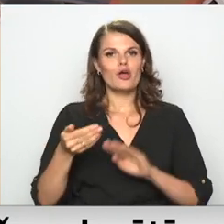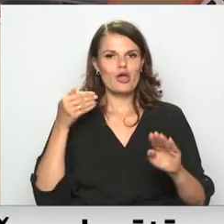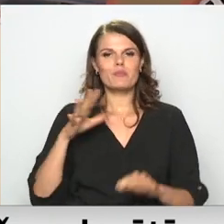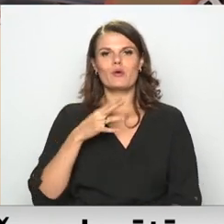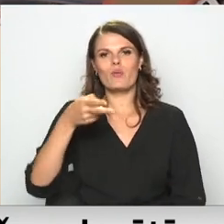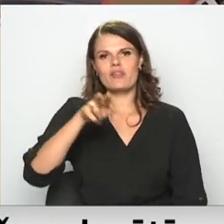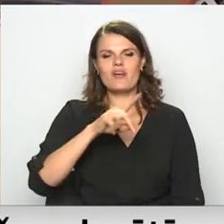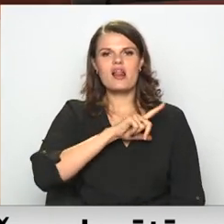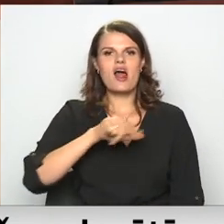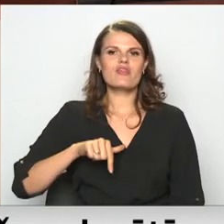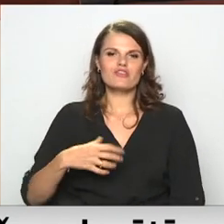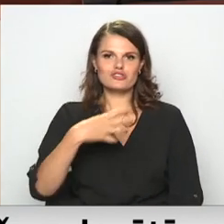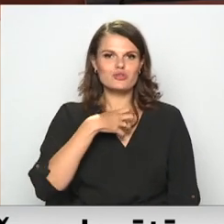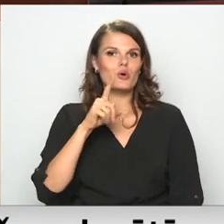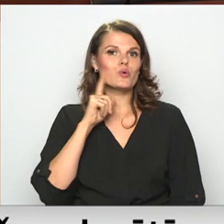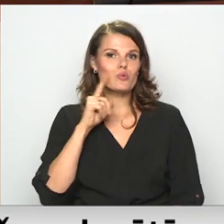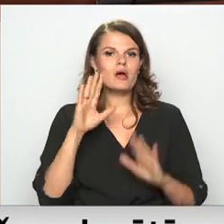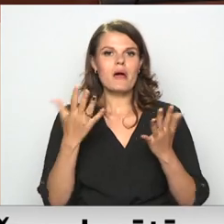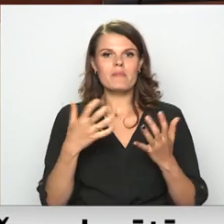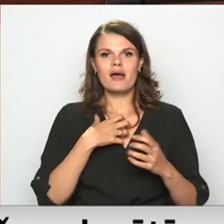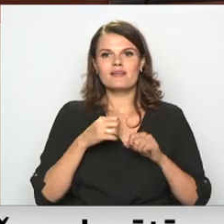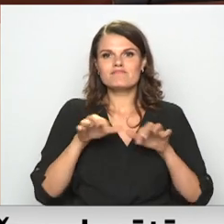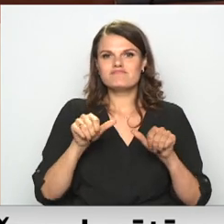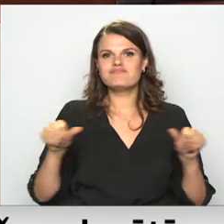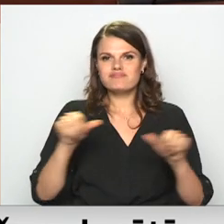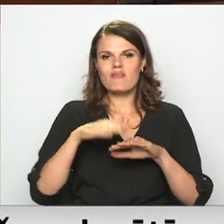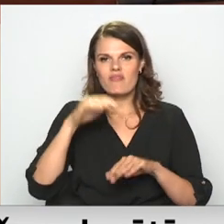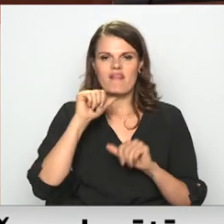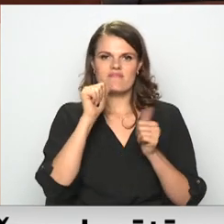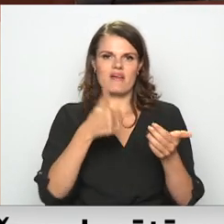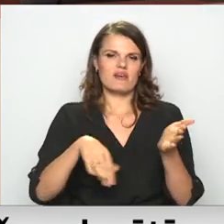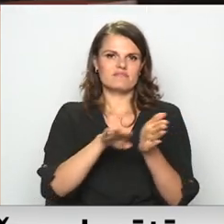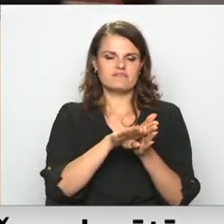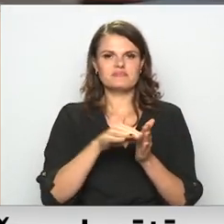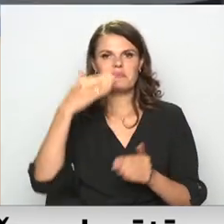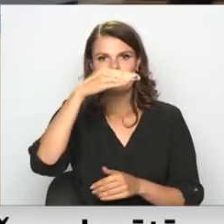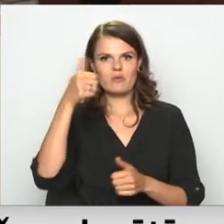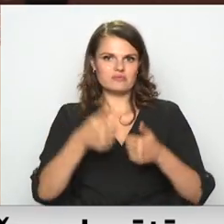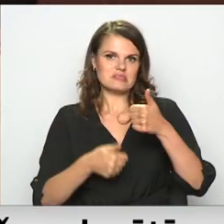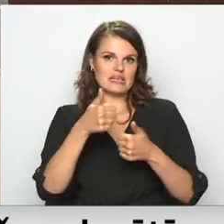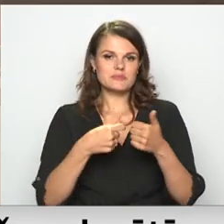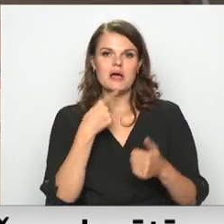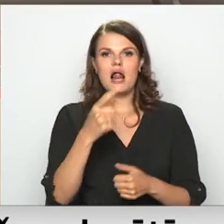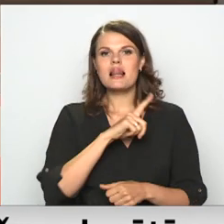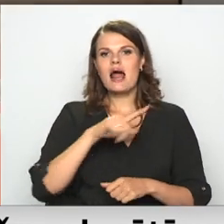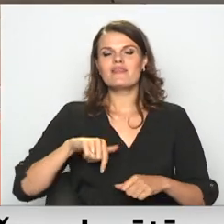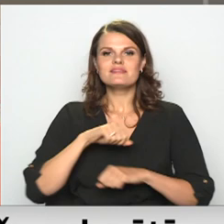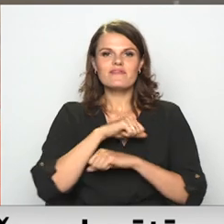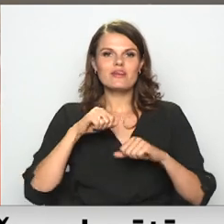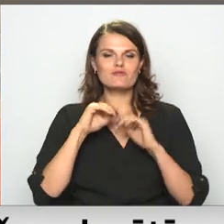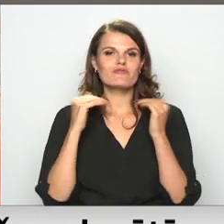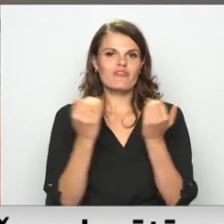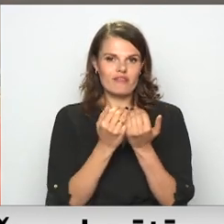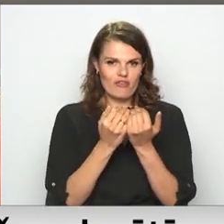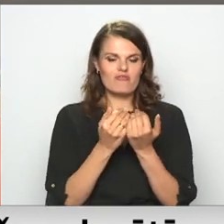Latvijas čempionātā junioriem, taču pandēmija vēlāk patraucējas startēt pieaugušo vidu. Kā norāda Latvijas vingrošanas federācijā,